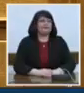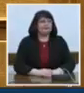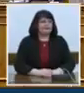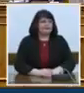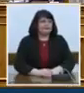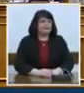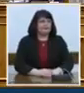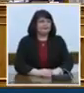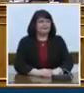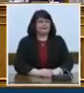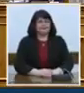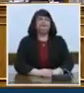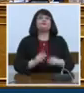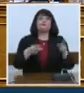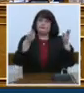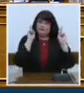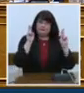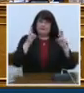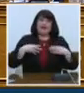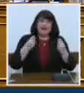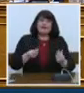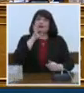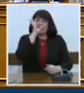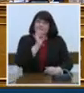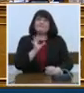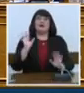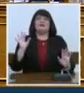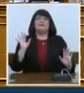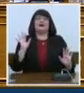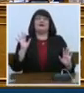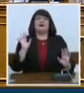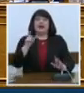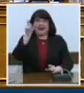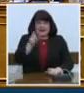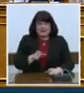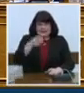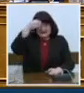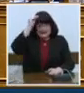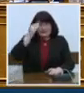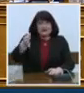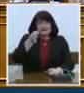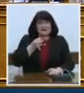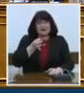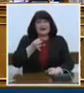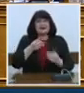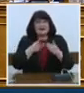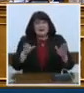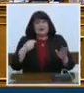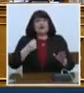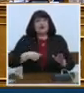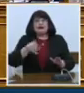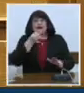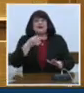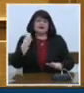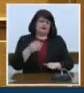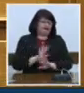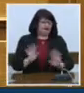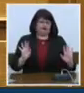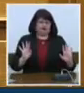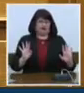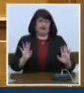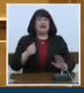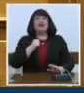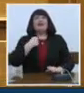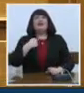μακάρι, το εύχομαι ειλικρινά, να αποκηρύξετε επιτέλους ανοιχτά, δημόσια, κατηγορηματικά αυτές τις